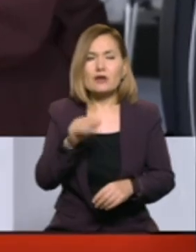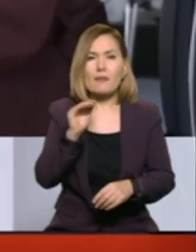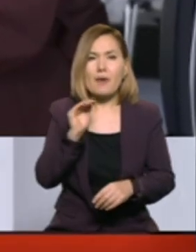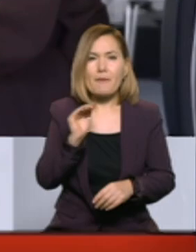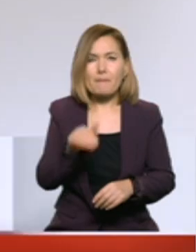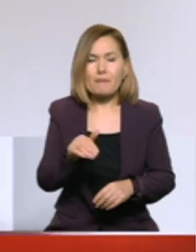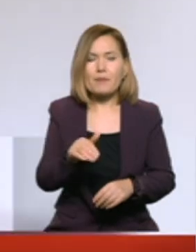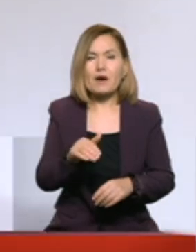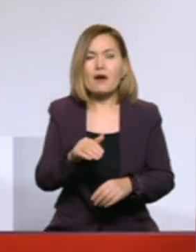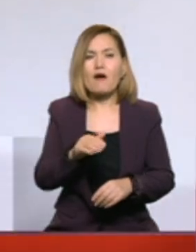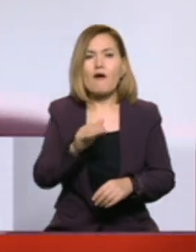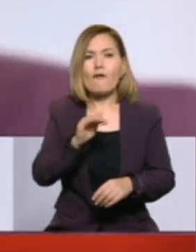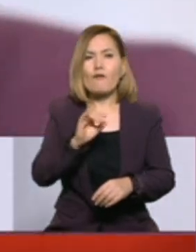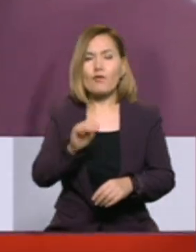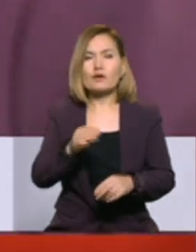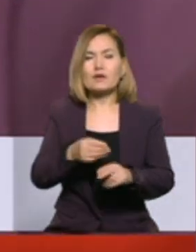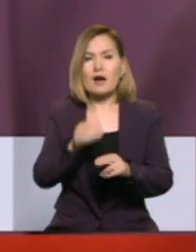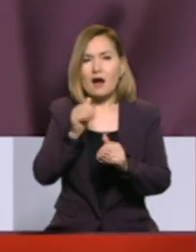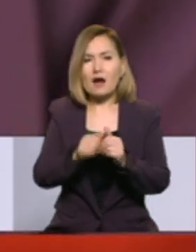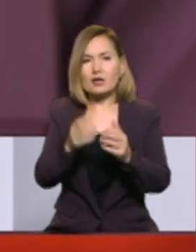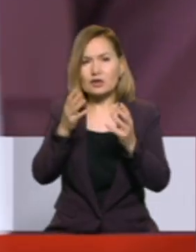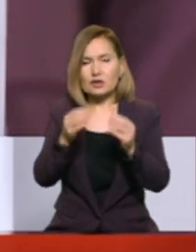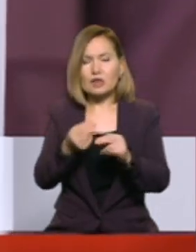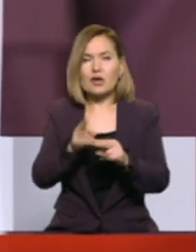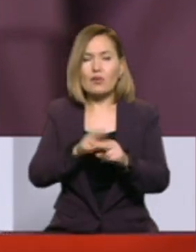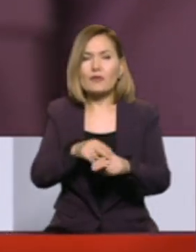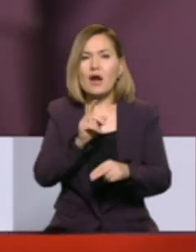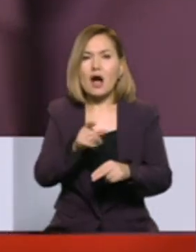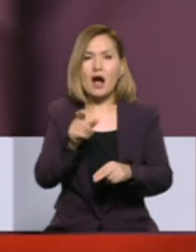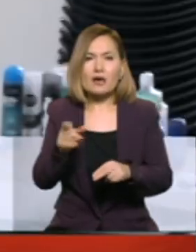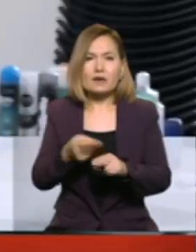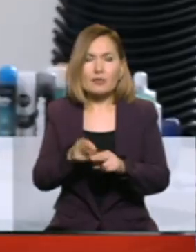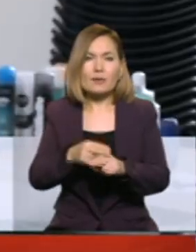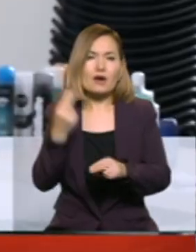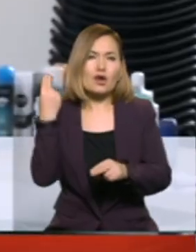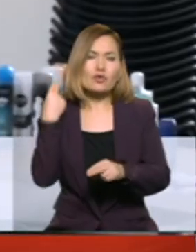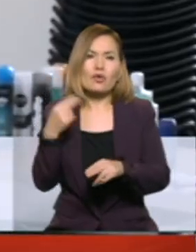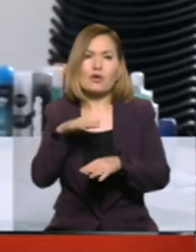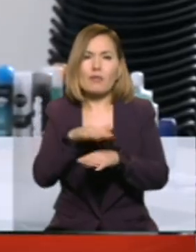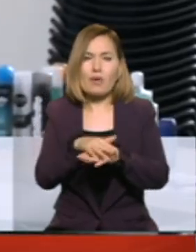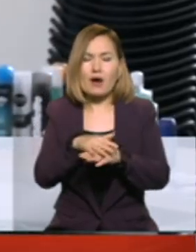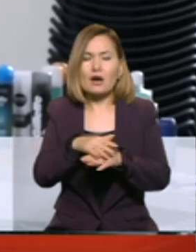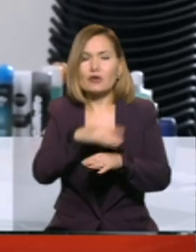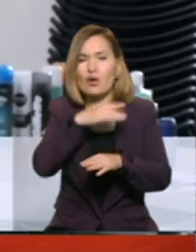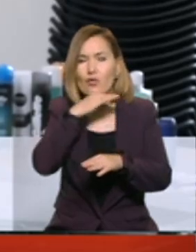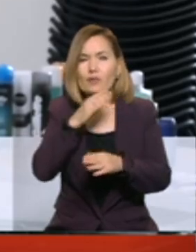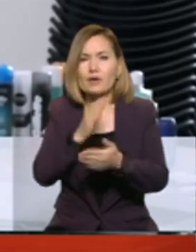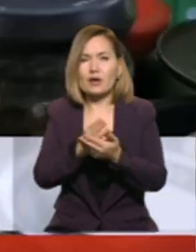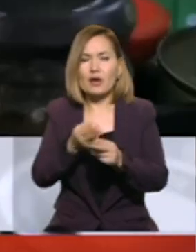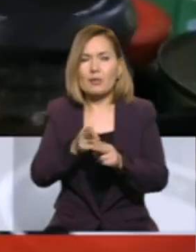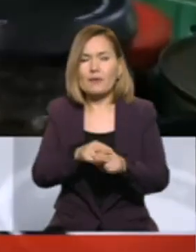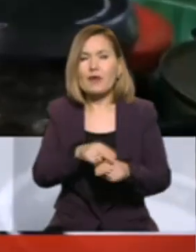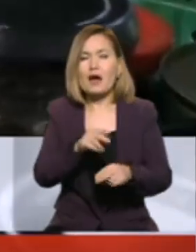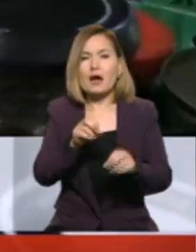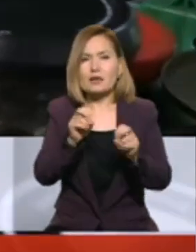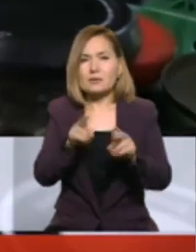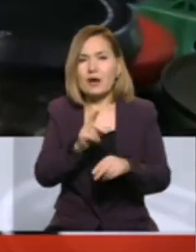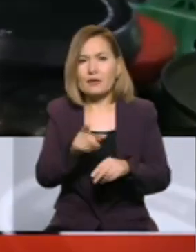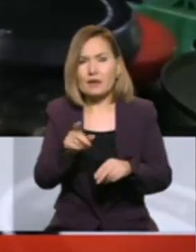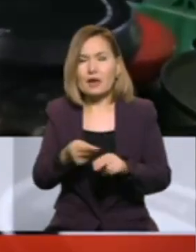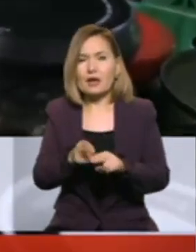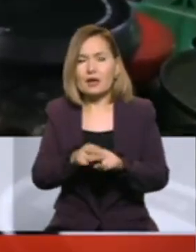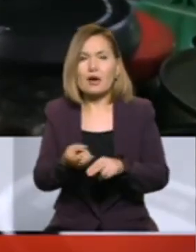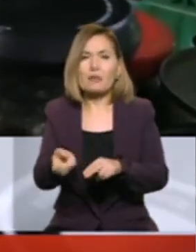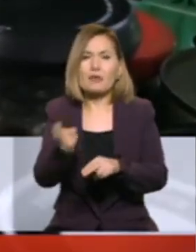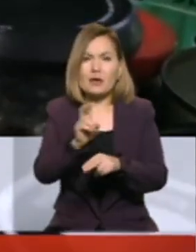санап өсіп келеді. Аптасына 2 күн дәрігердің көмекшісі болып жұмыс істейтін ол, бүгін азық-түлікпен тегін қамтамасыз ететін қайырымдылық ұйымына тағы